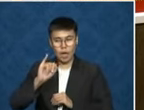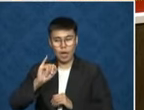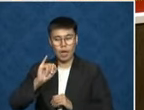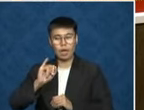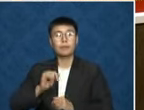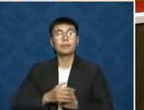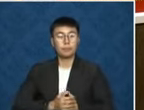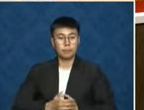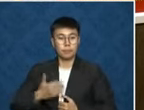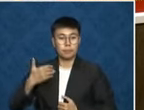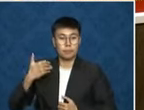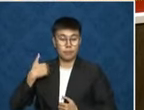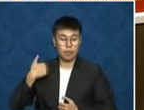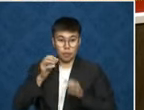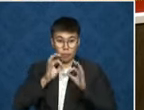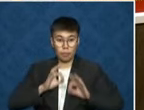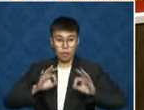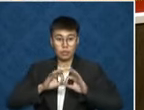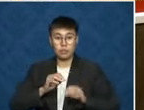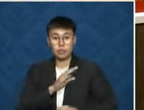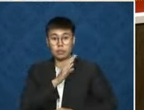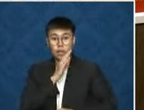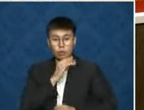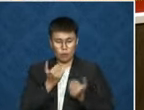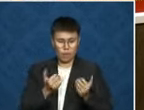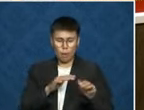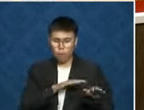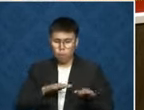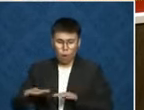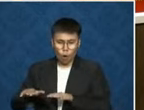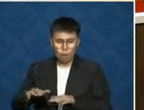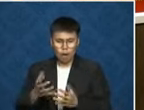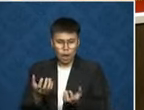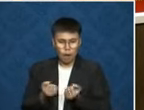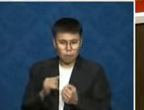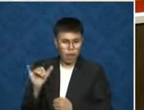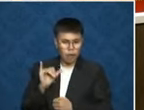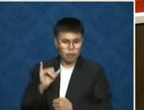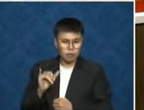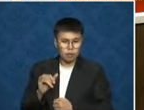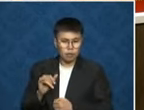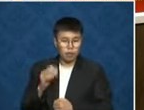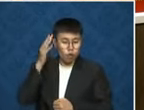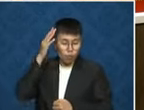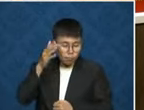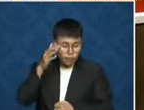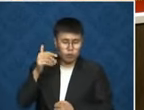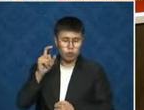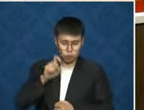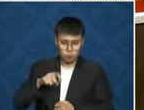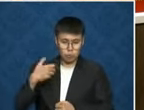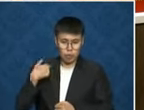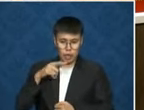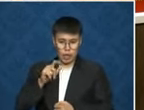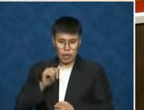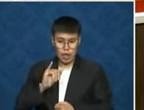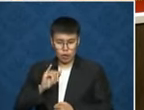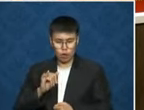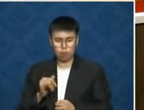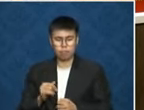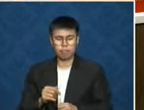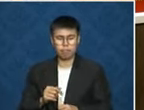ำคัญอีกครั้งหนึ่งครับหากเรายังไม่เตรียมรับมือให้ดีกับ AI ที่จะมาเปลี่ยนแปลงโลกในครั้งนี้ผมเชื่อว่าอีกไ